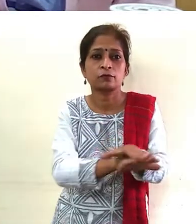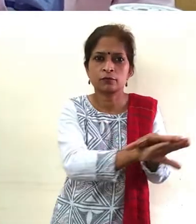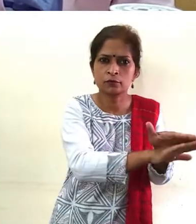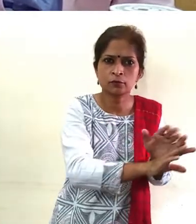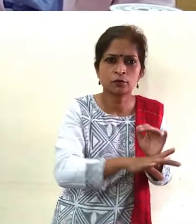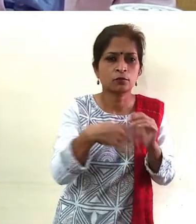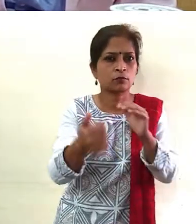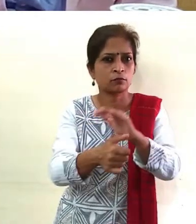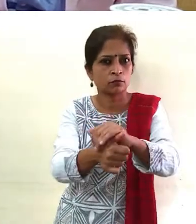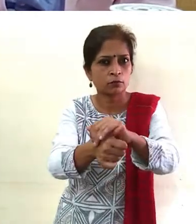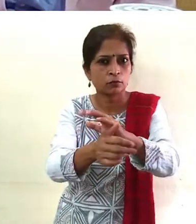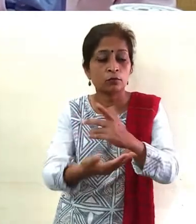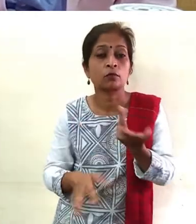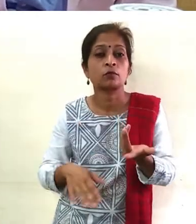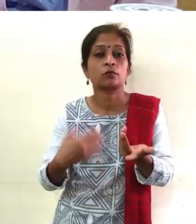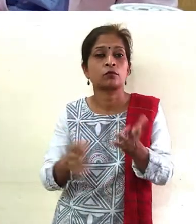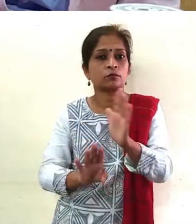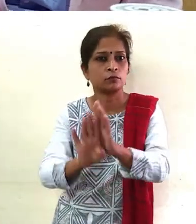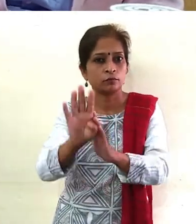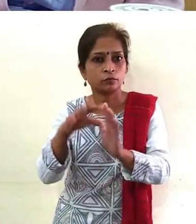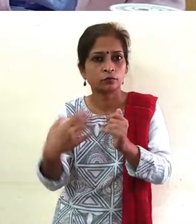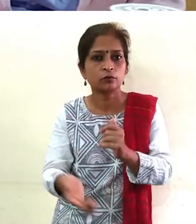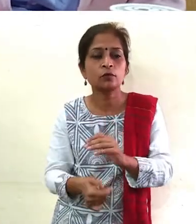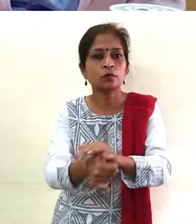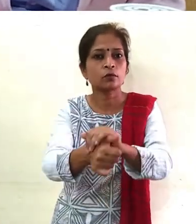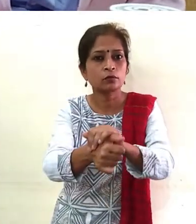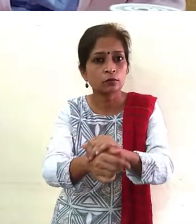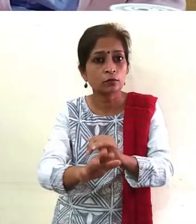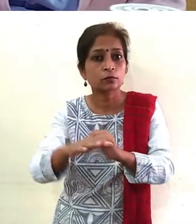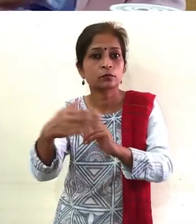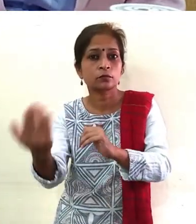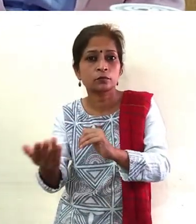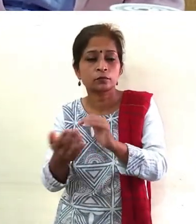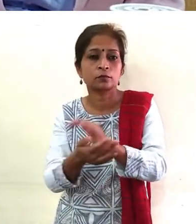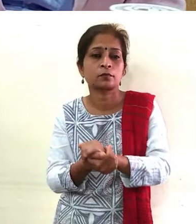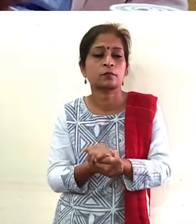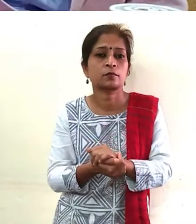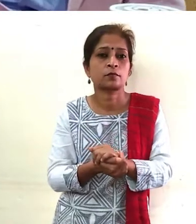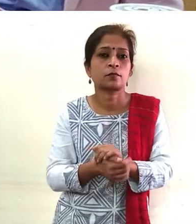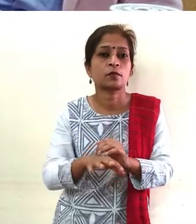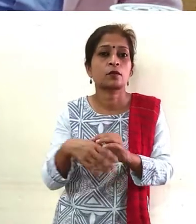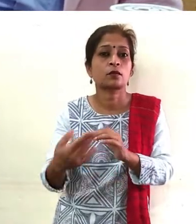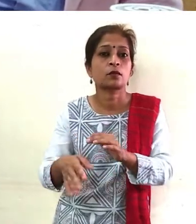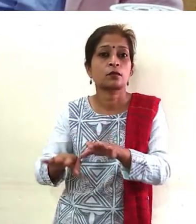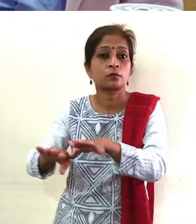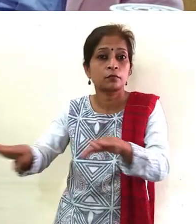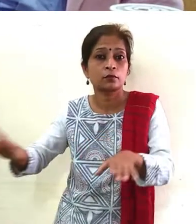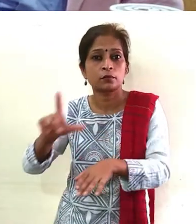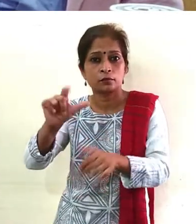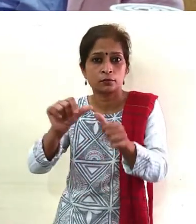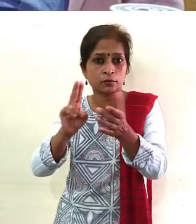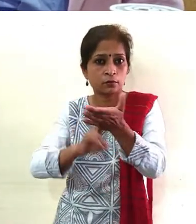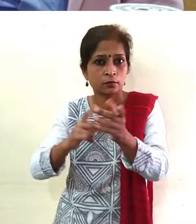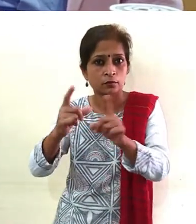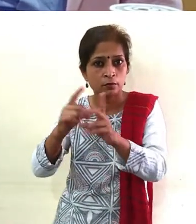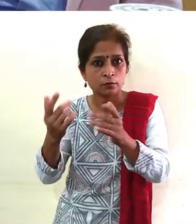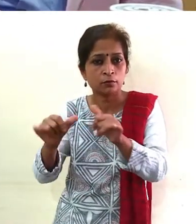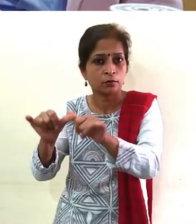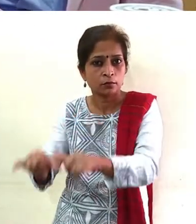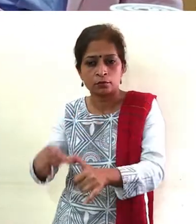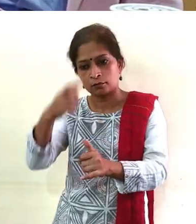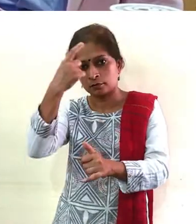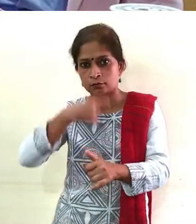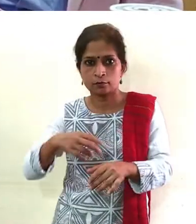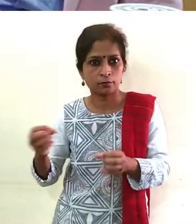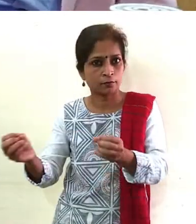मत्स्य अवतार से कच्छप अवतार विकास हो गया। कच्छप अवतार से अब भूमि पर आके रहने लगा